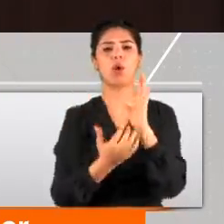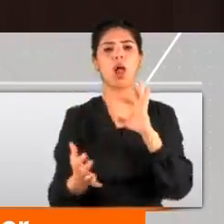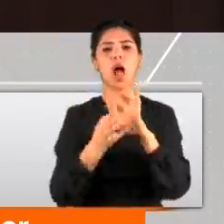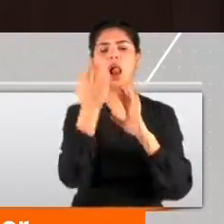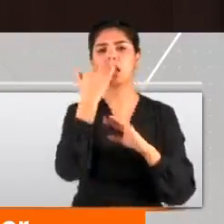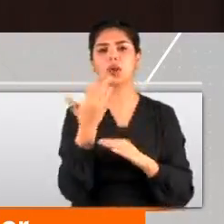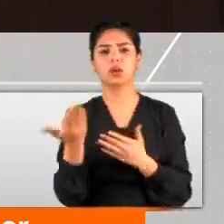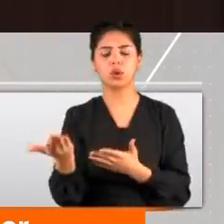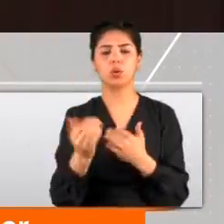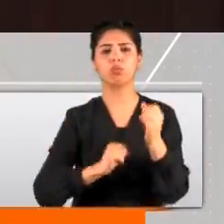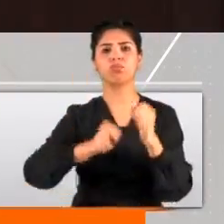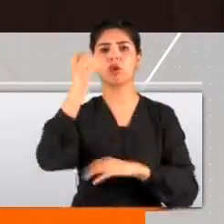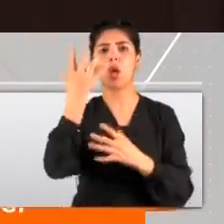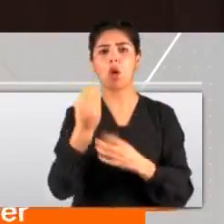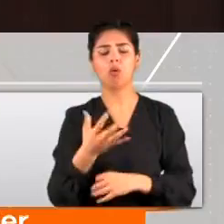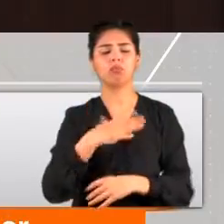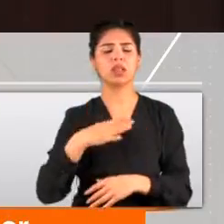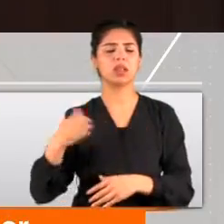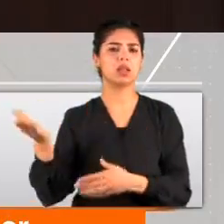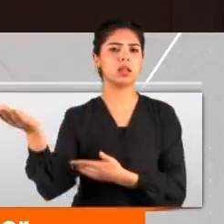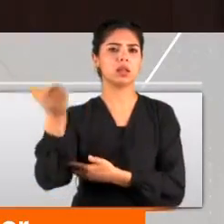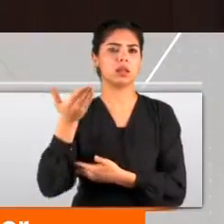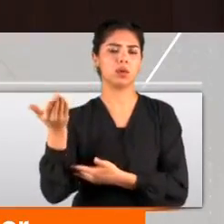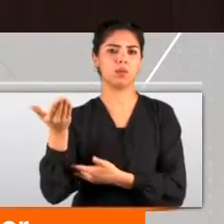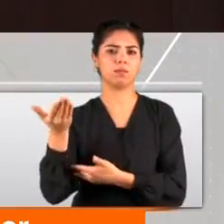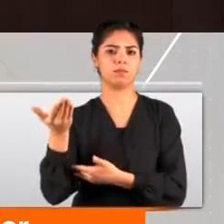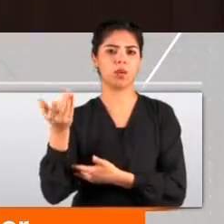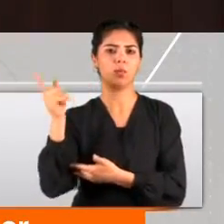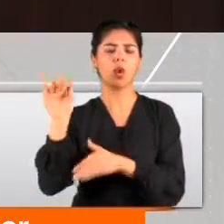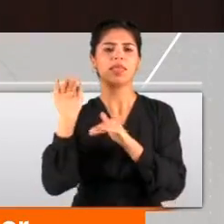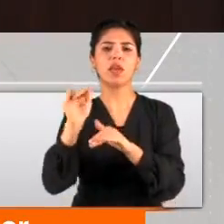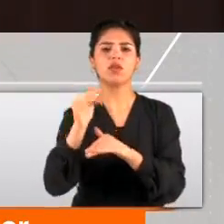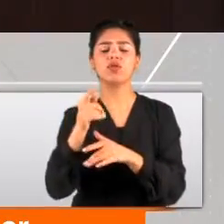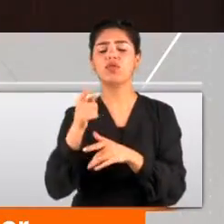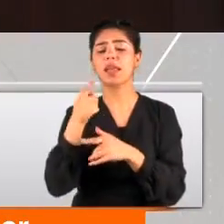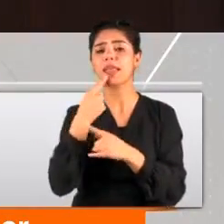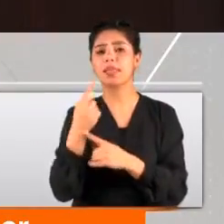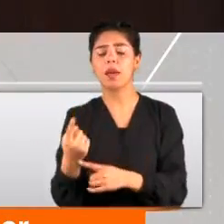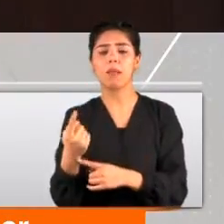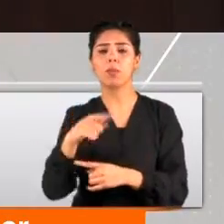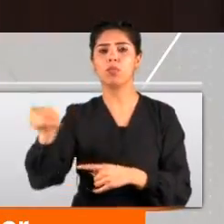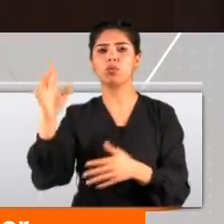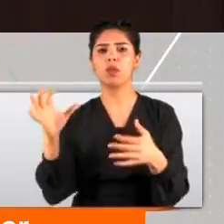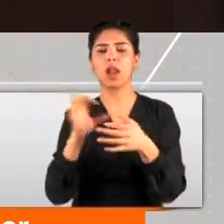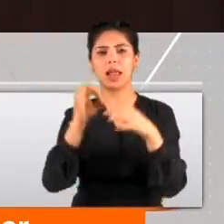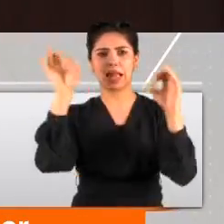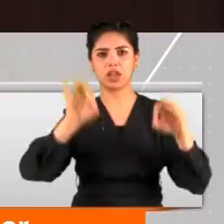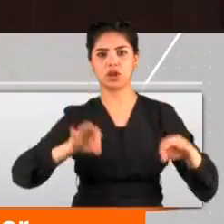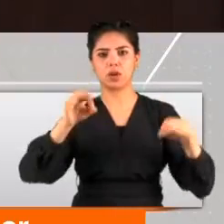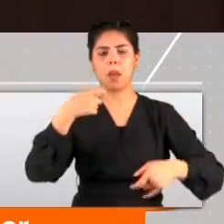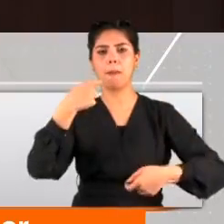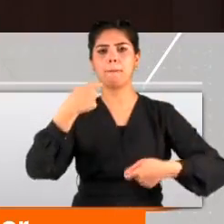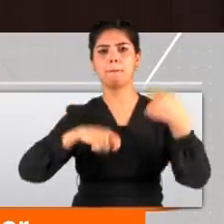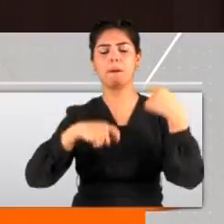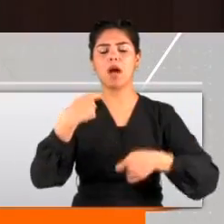olmayan seviyelere çıkmasını dilemektir. Hatta teşvik etmektir. Bunlarla ilgili şu anda